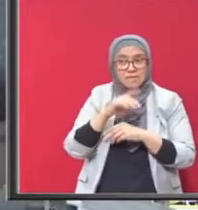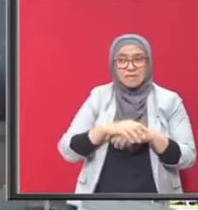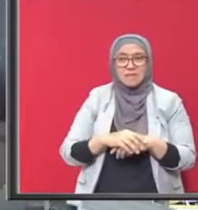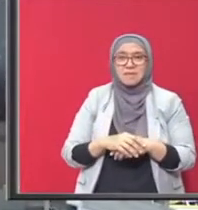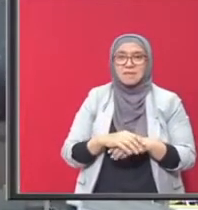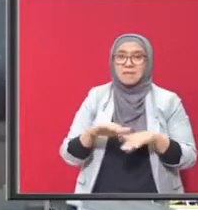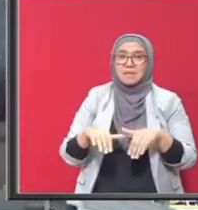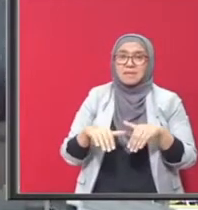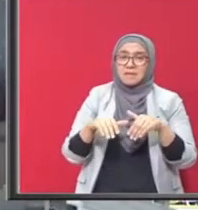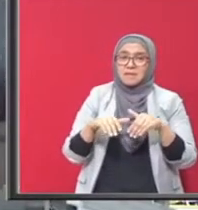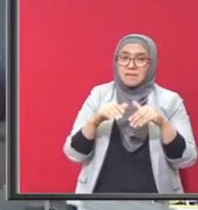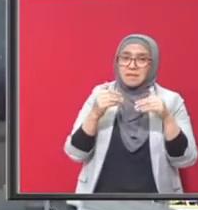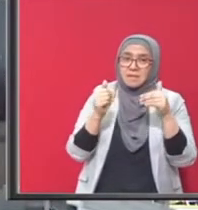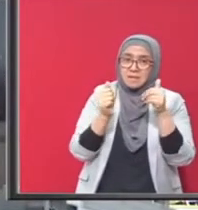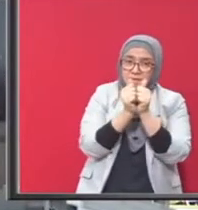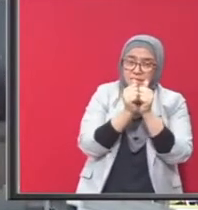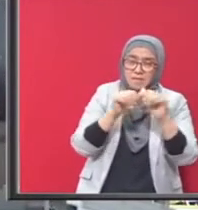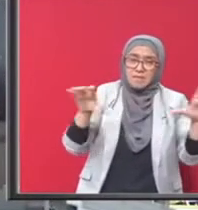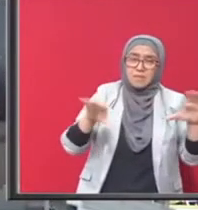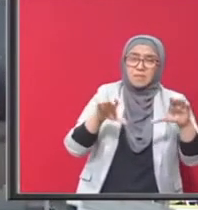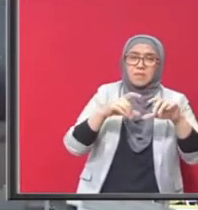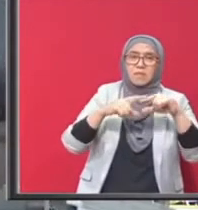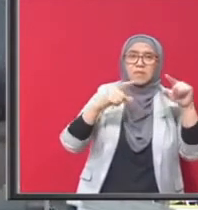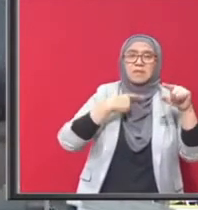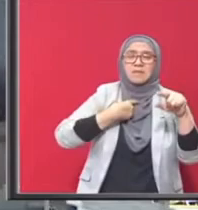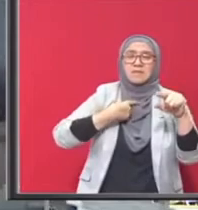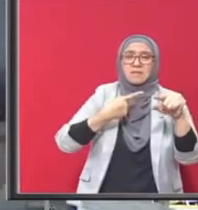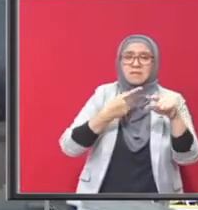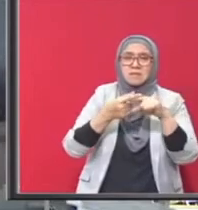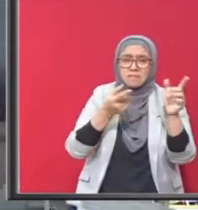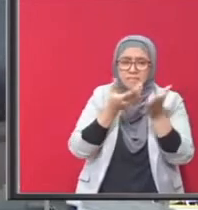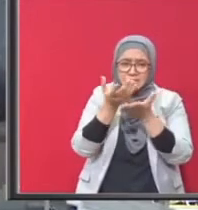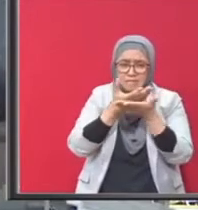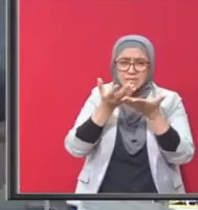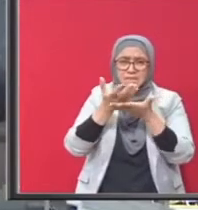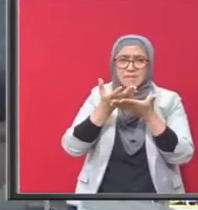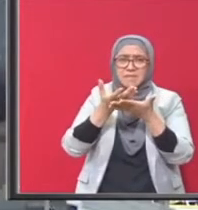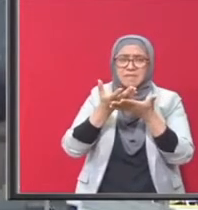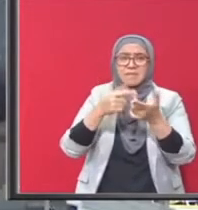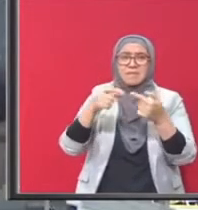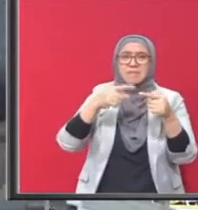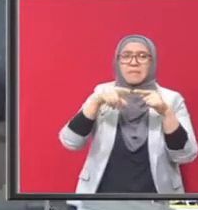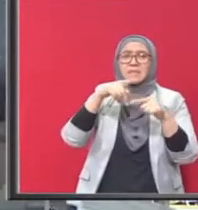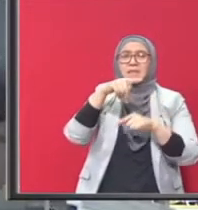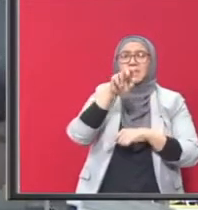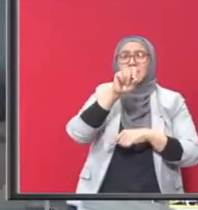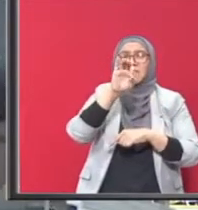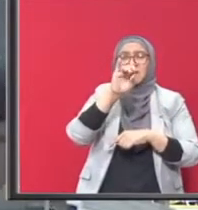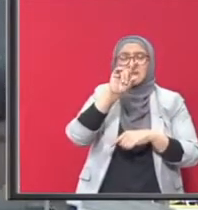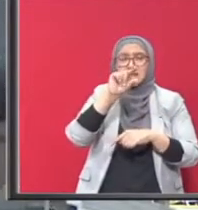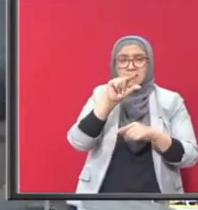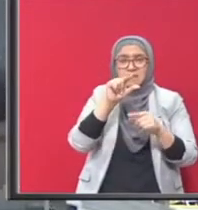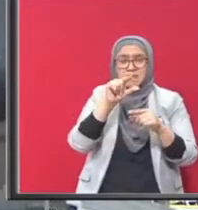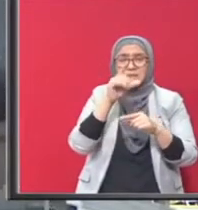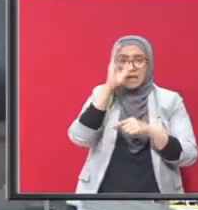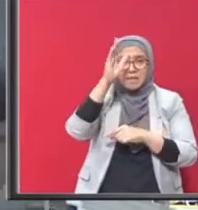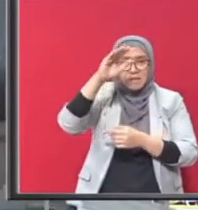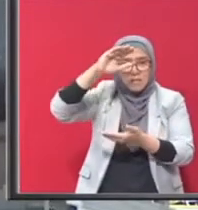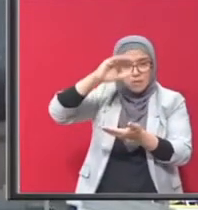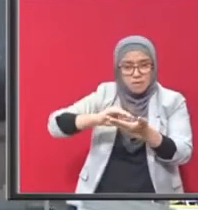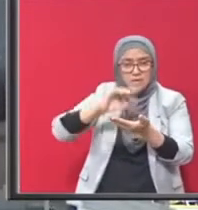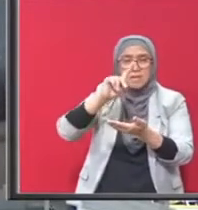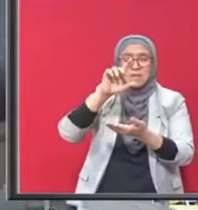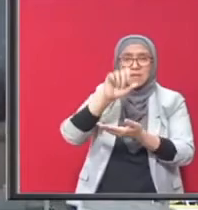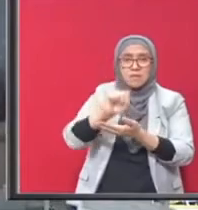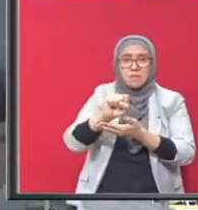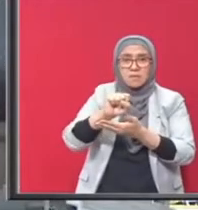adegan dengan menjalankan file ingini boleh mengurangkan kos penanaman memang yang berobat memang cukup